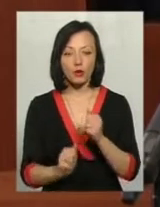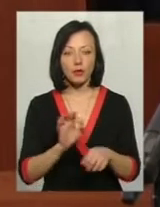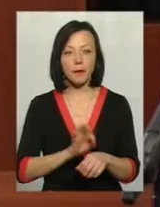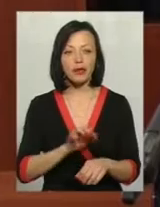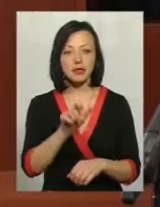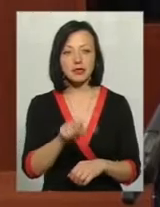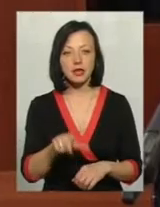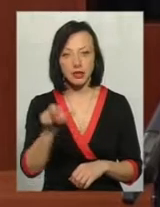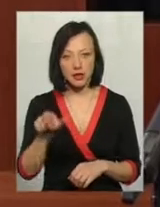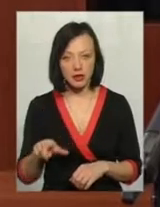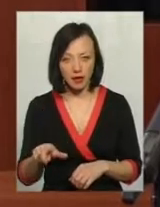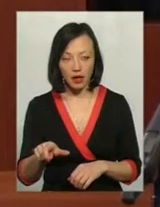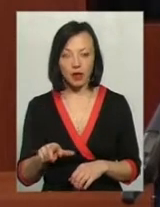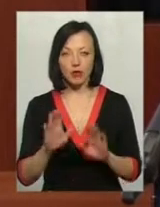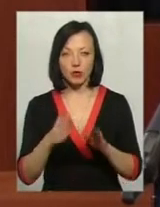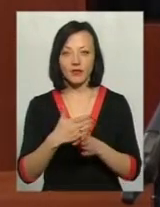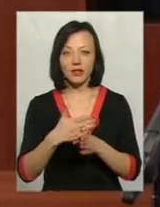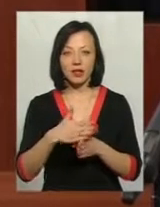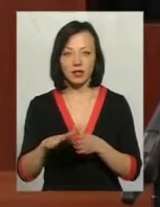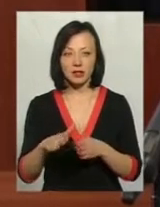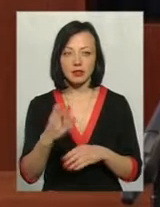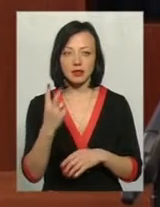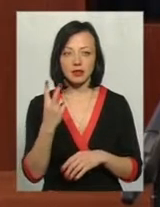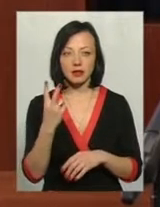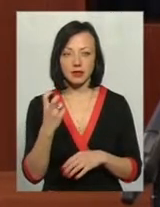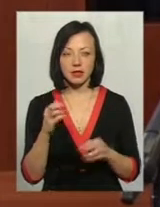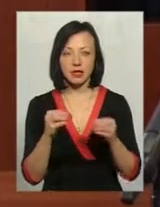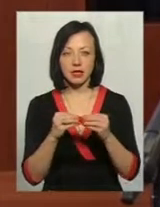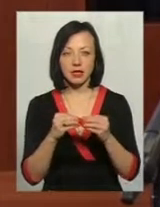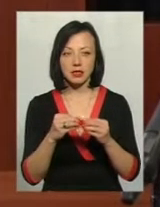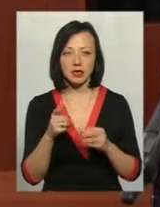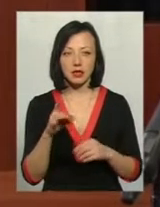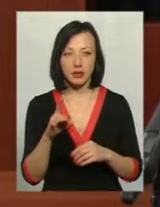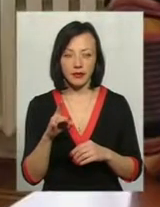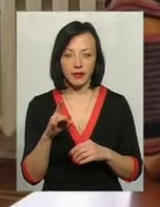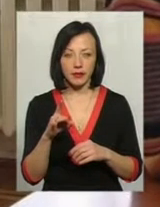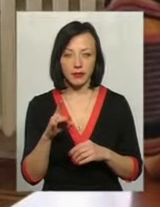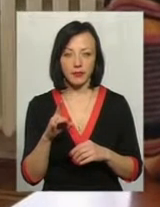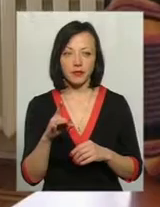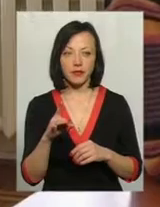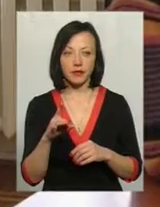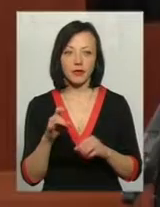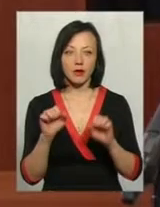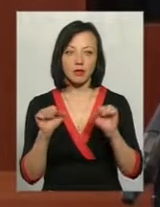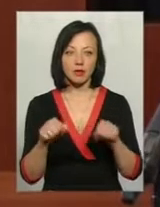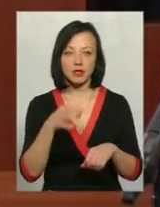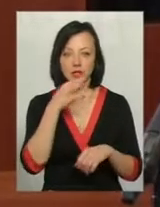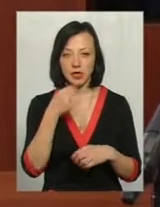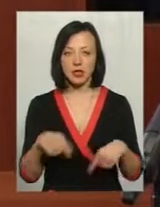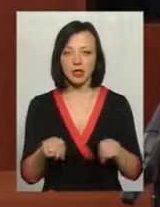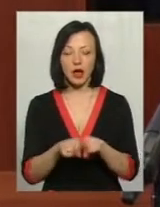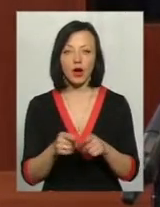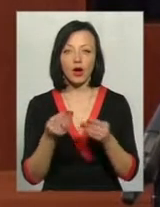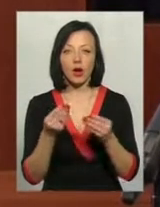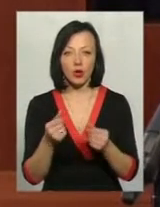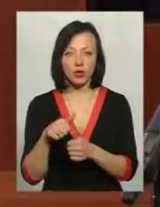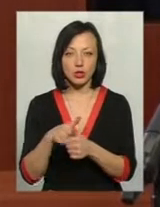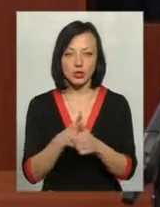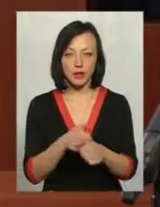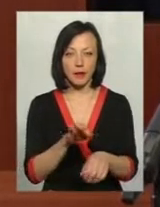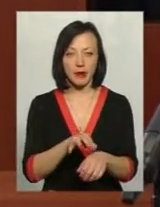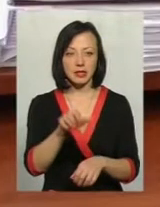пацієнта лікарю буде виділятися 210 гривень. Тобто формально можна сказати так, що гроші ходять